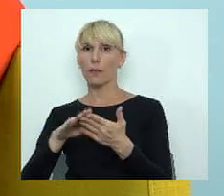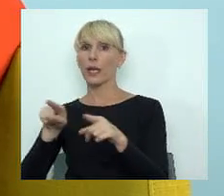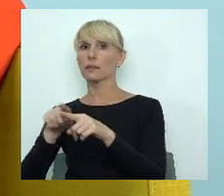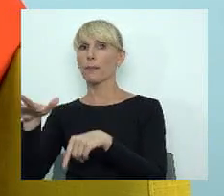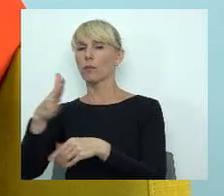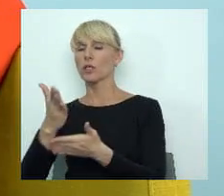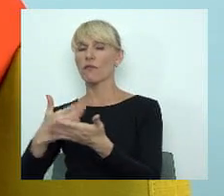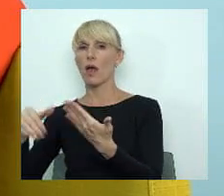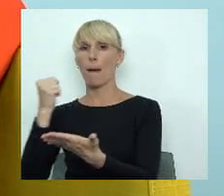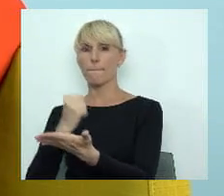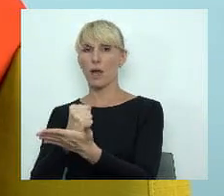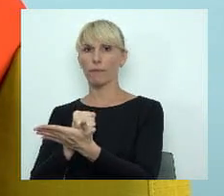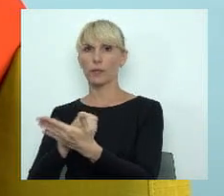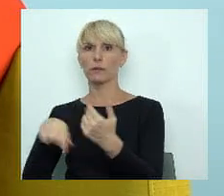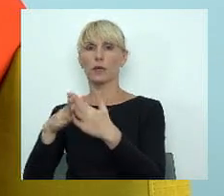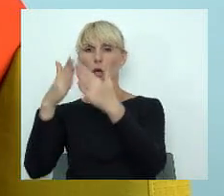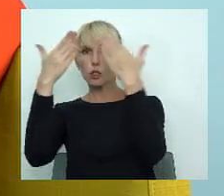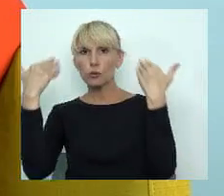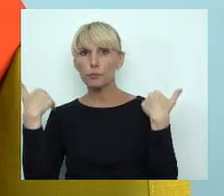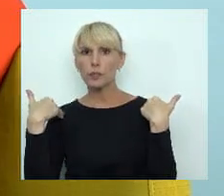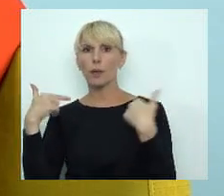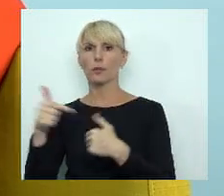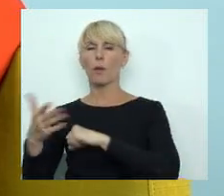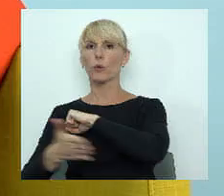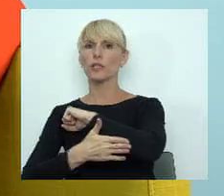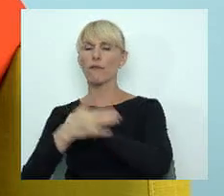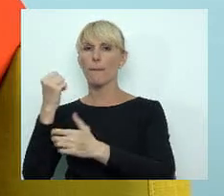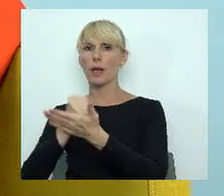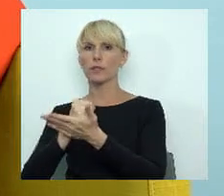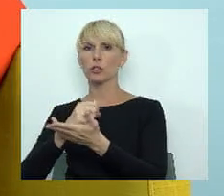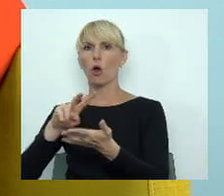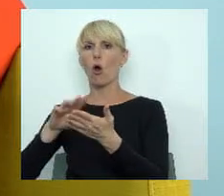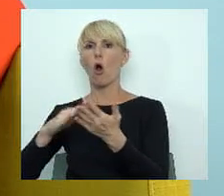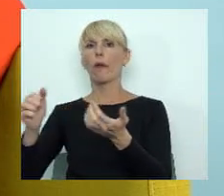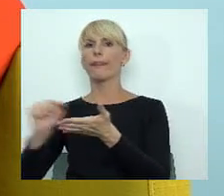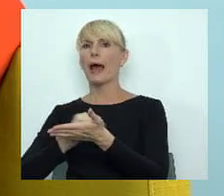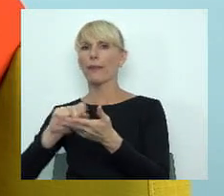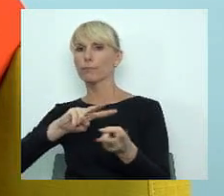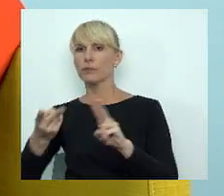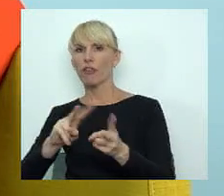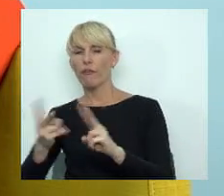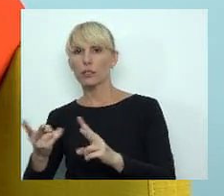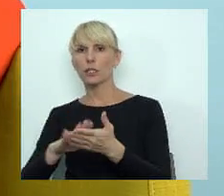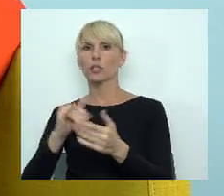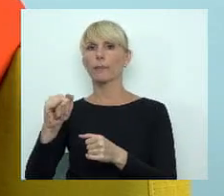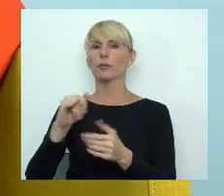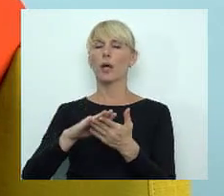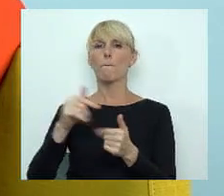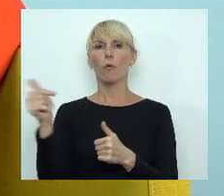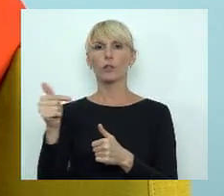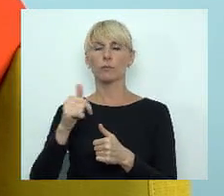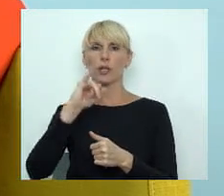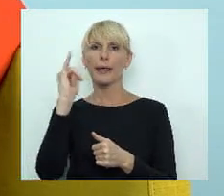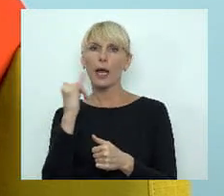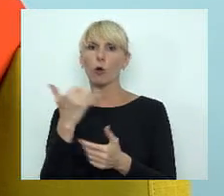prawną, czyli szpital ma zadbać o to, żeby mieć podstawę prawną do przetwarzania danych, żeby te dane były odpowiedniej jakości, żeby one